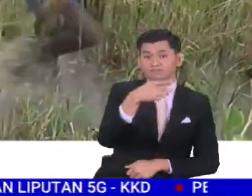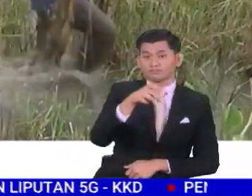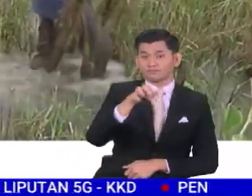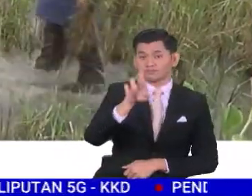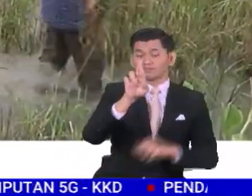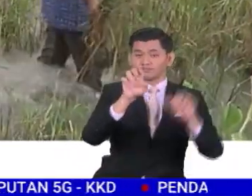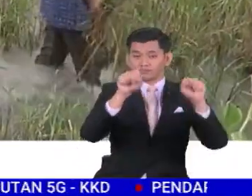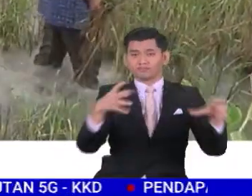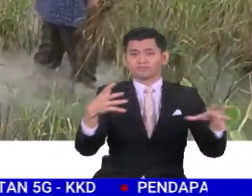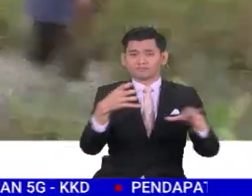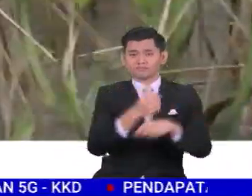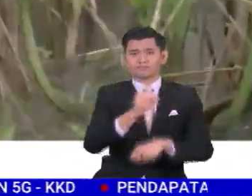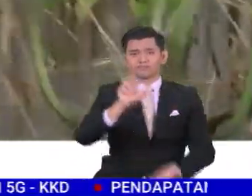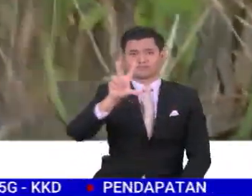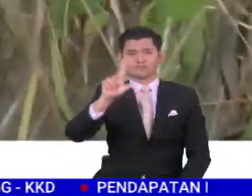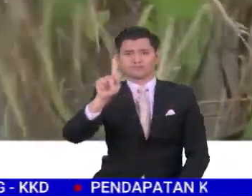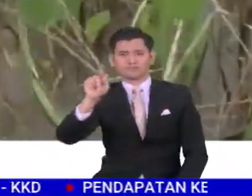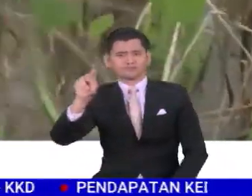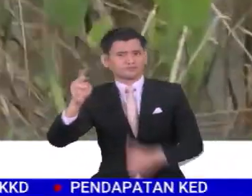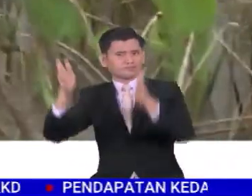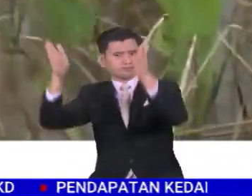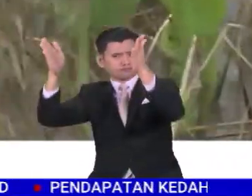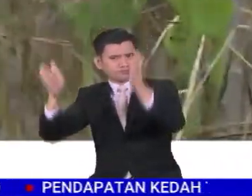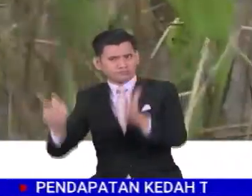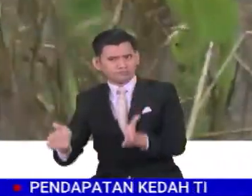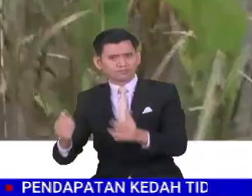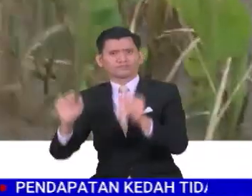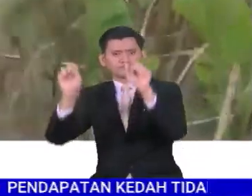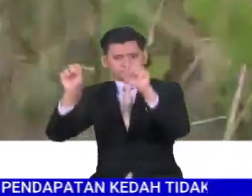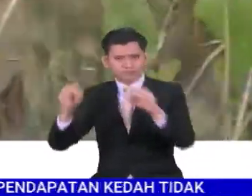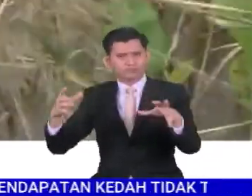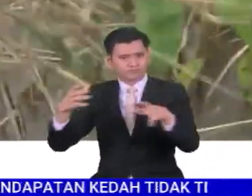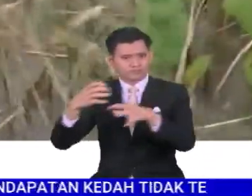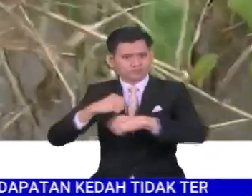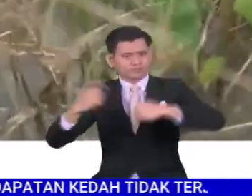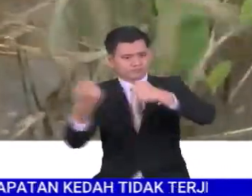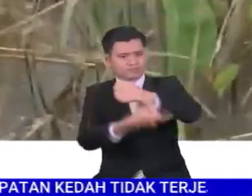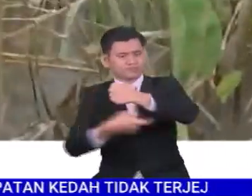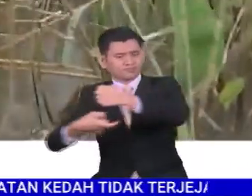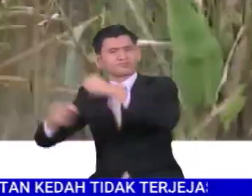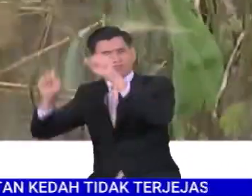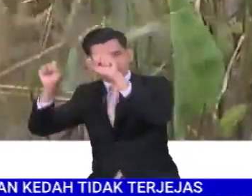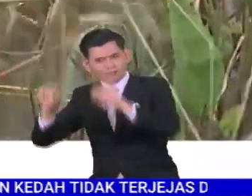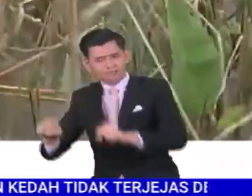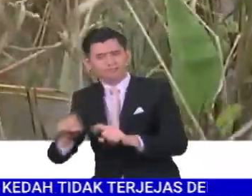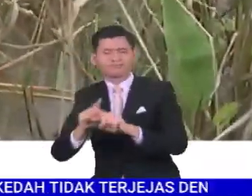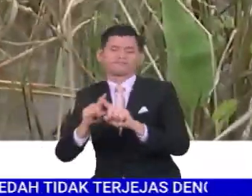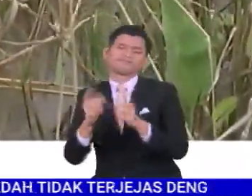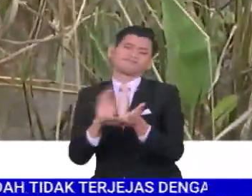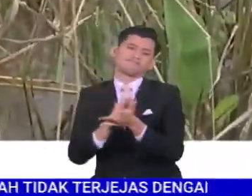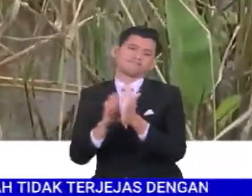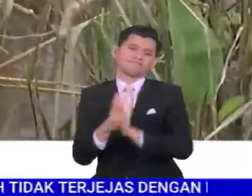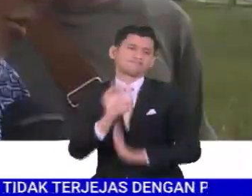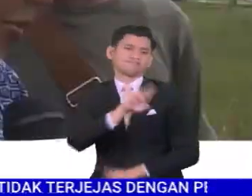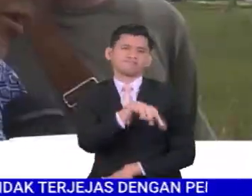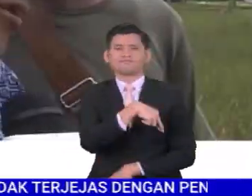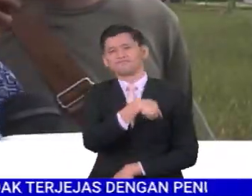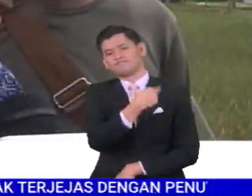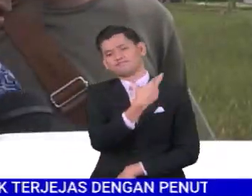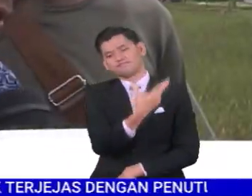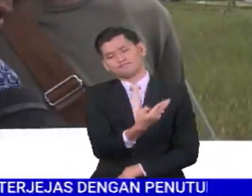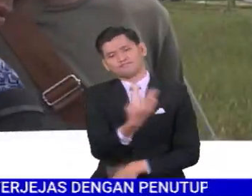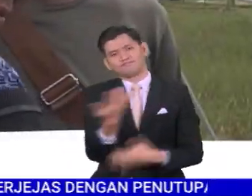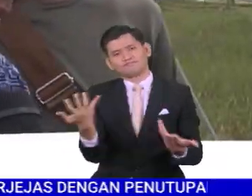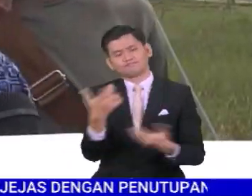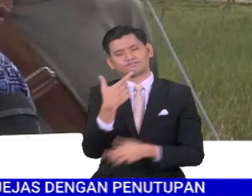3 fiku. 2 fiku. Bah. Jadi yang you boleh ambil banyak tu tak mesti